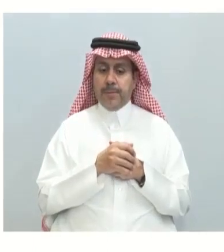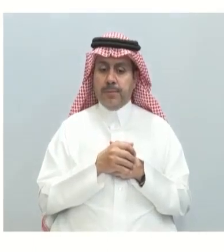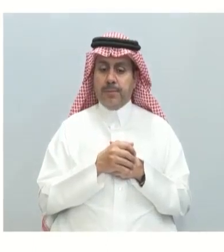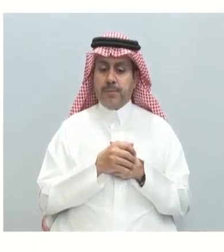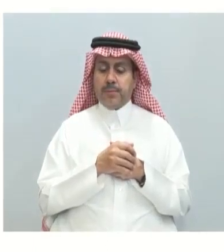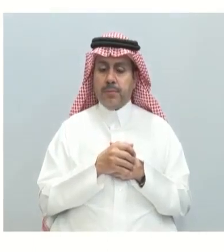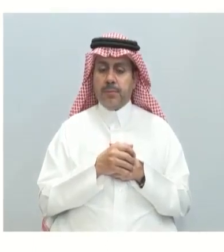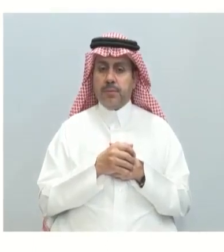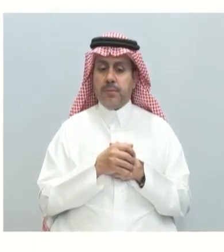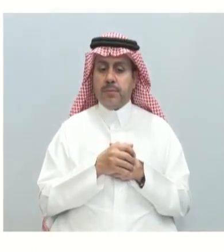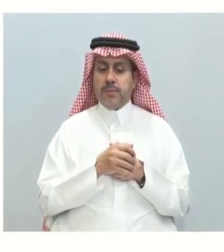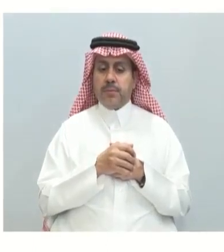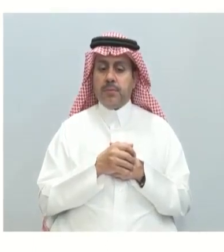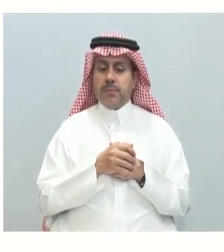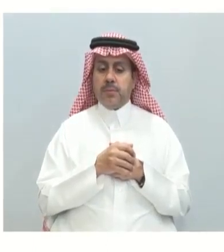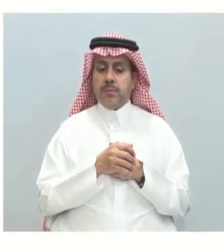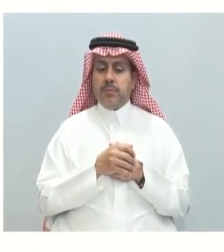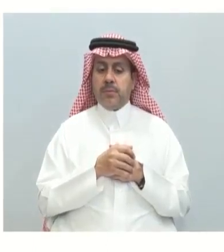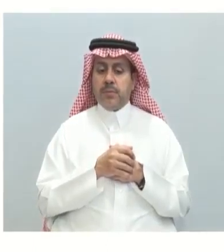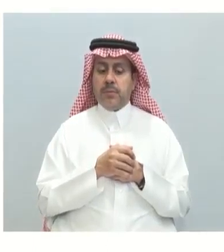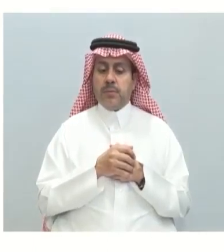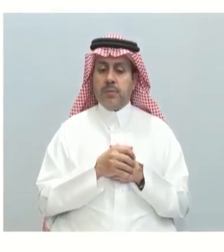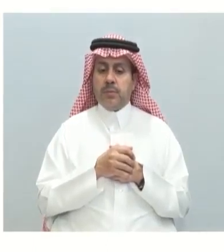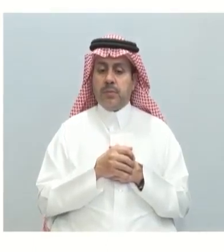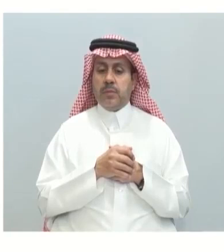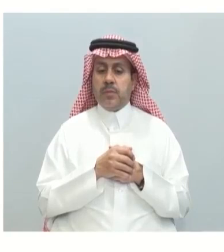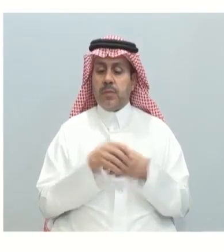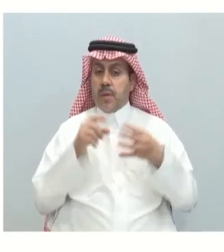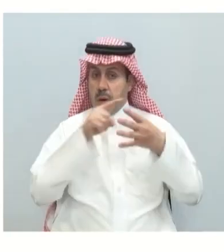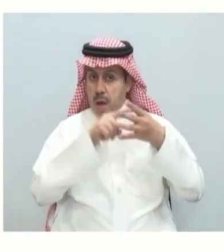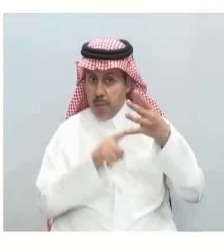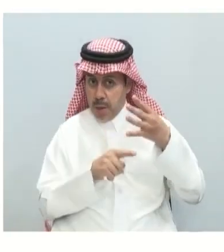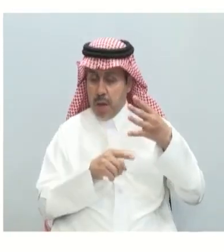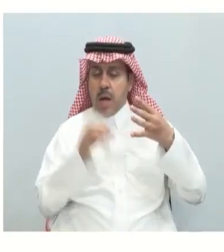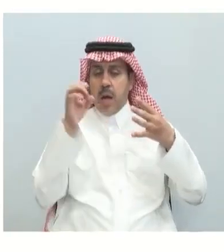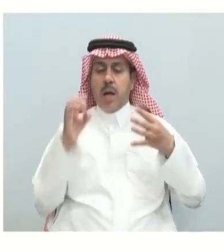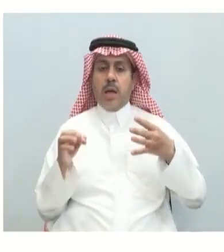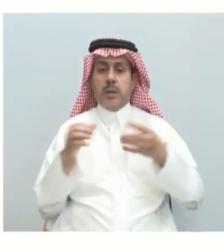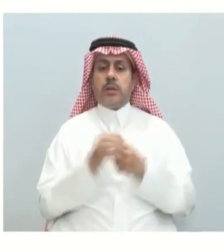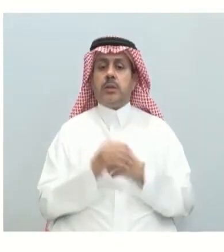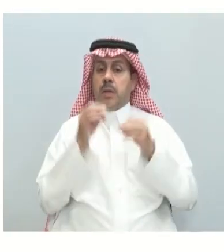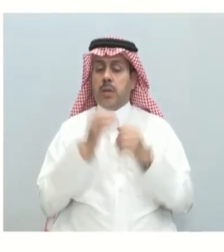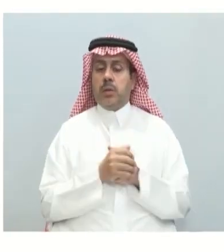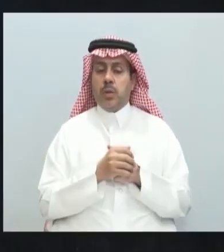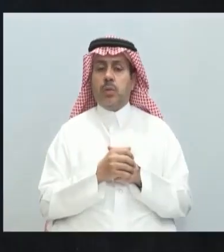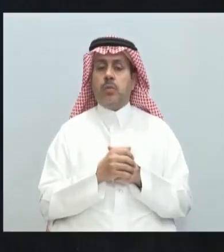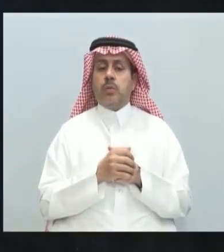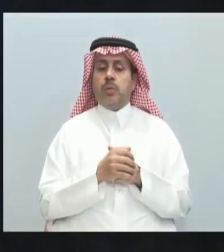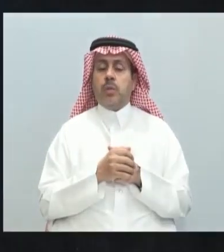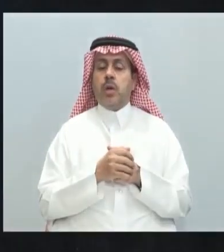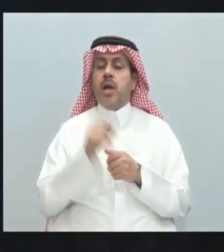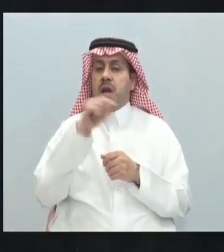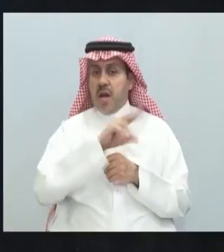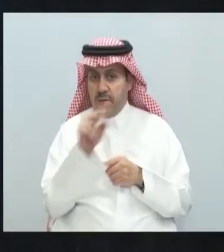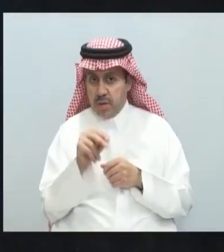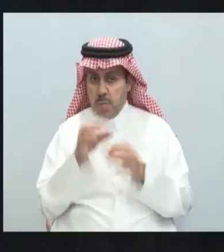مسهم طائف من الشيطان تذكروا فاذا هم مبصرون لاحظتم معي اربع الايات التي معنا كلها تنصب على الموضوع